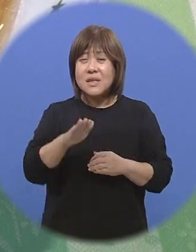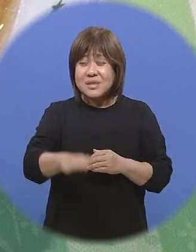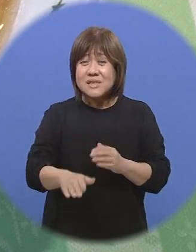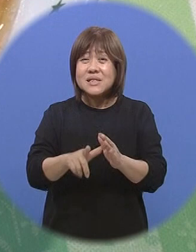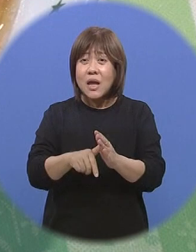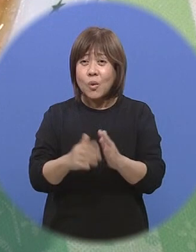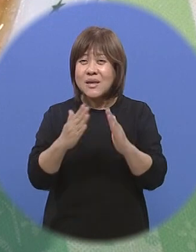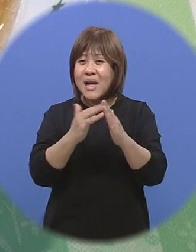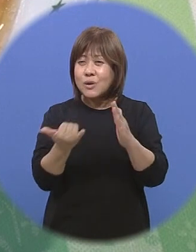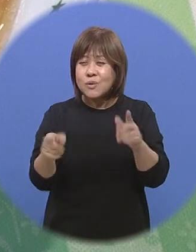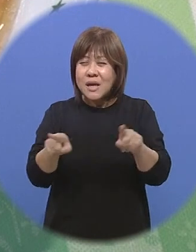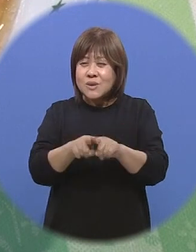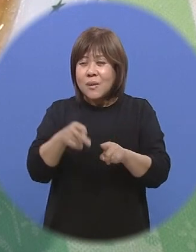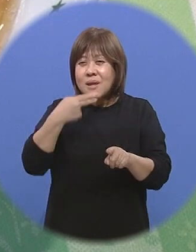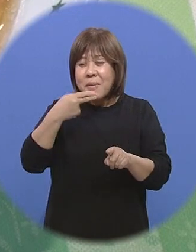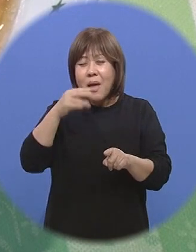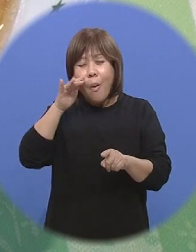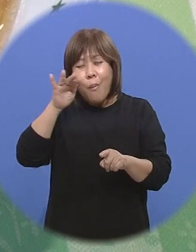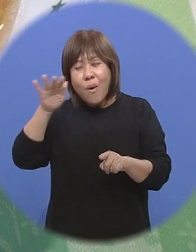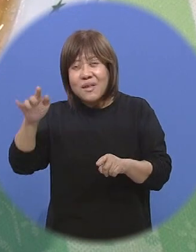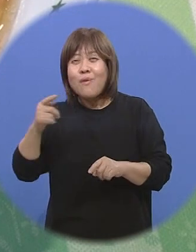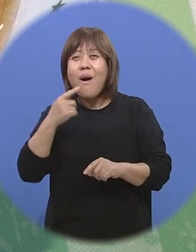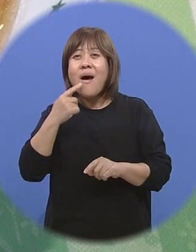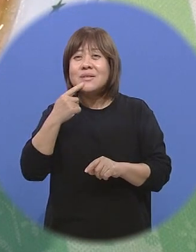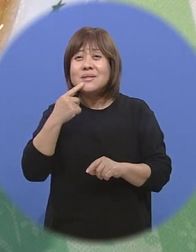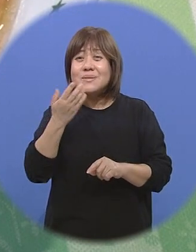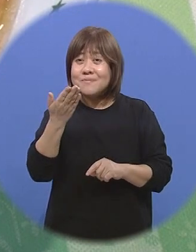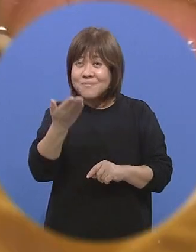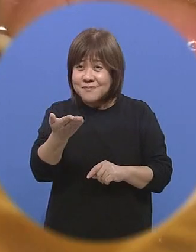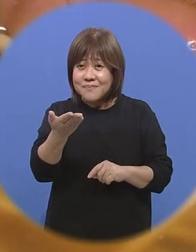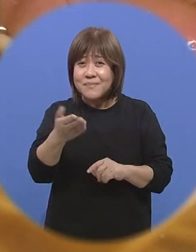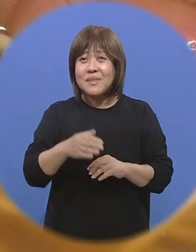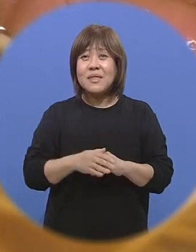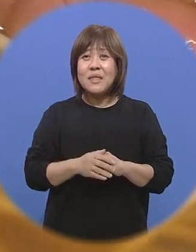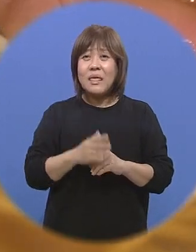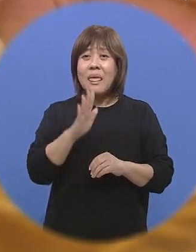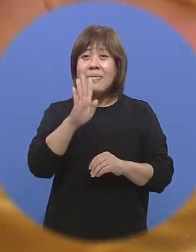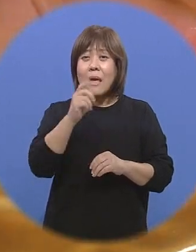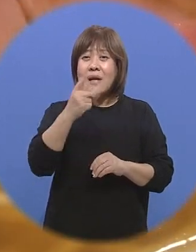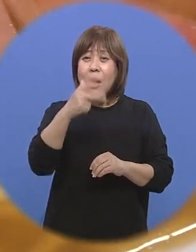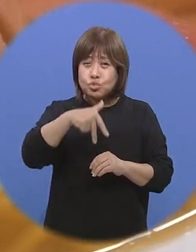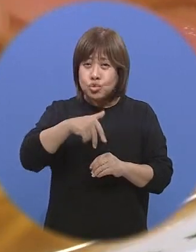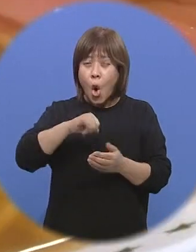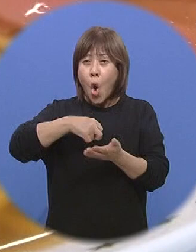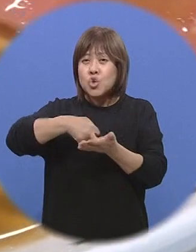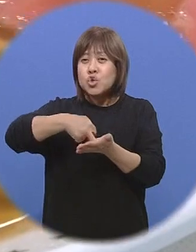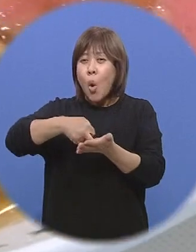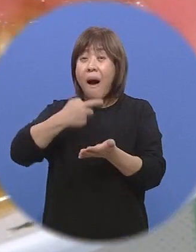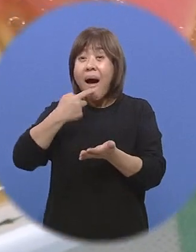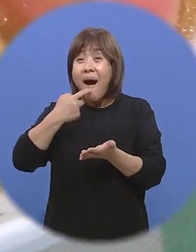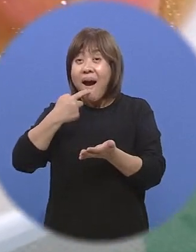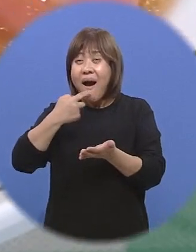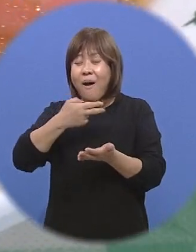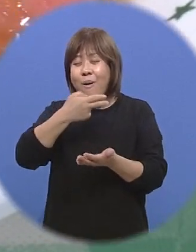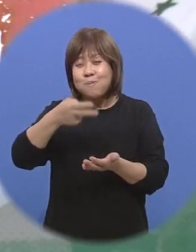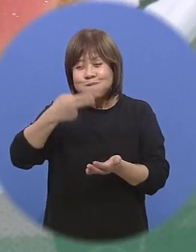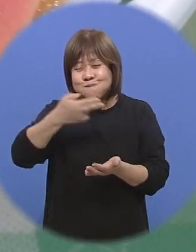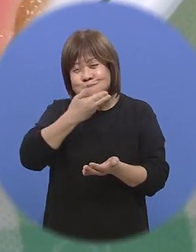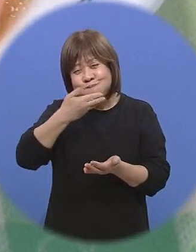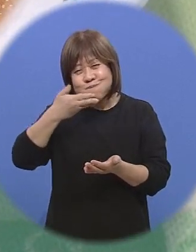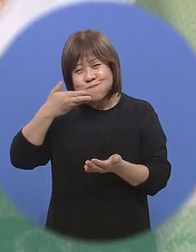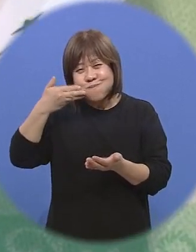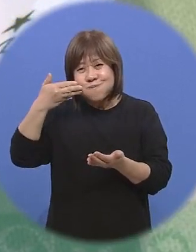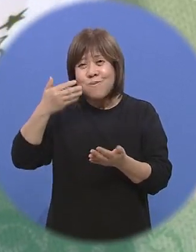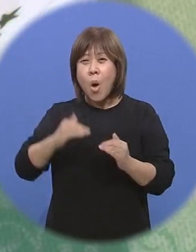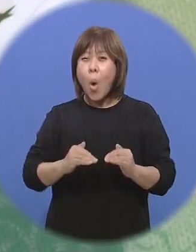頃家族でよく食べた思い出の味、天かけラーメン。天かすと生姜が絶妙の後を引く美味しさで、